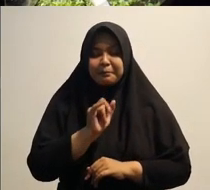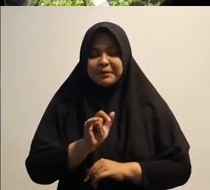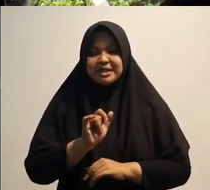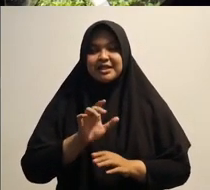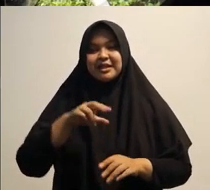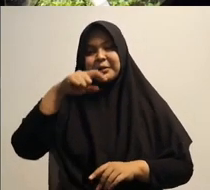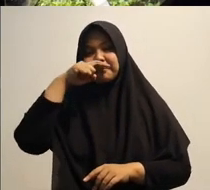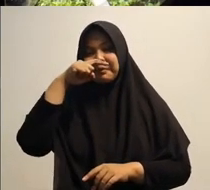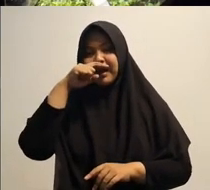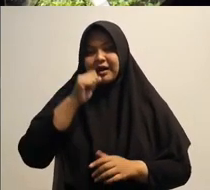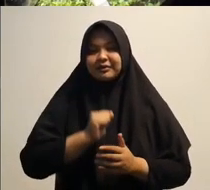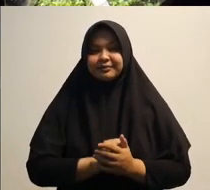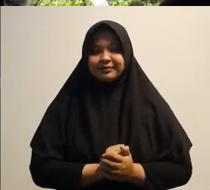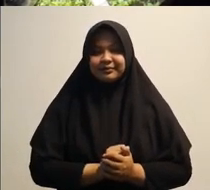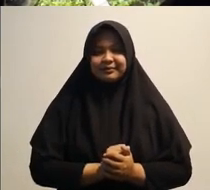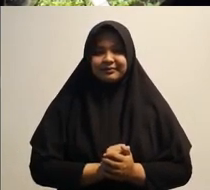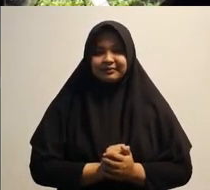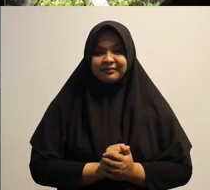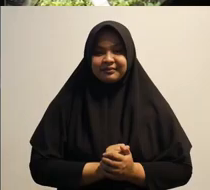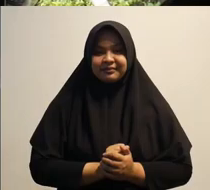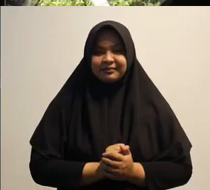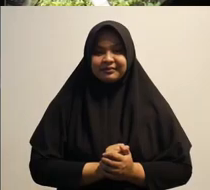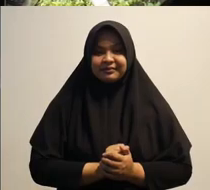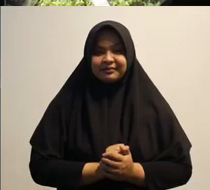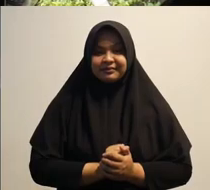Permisi Pak.